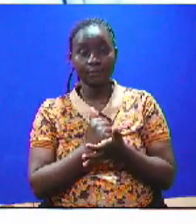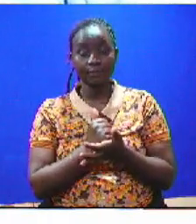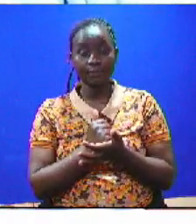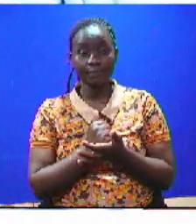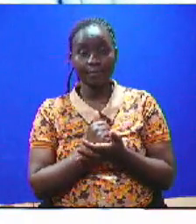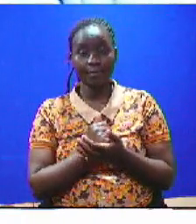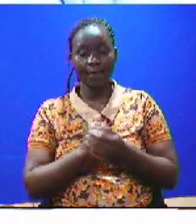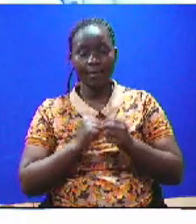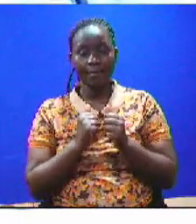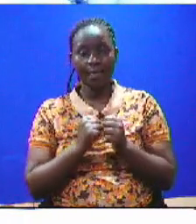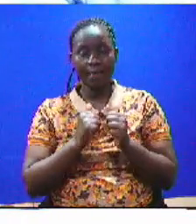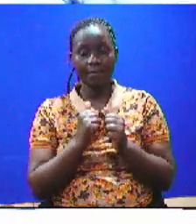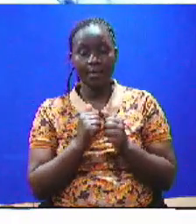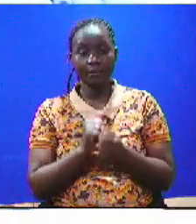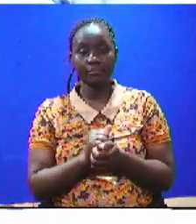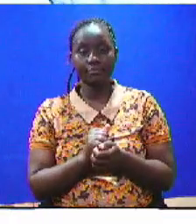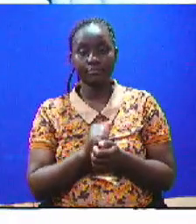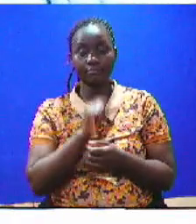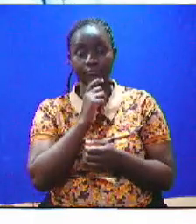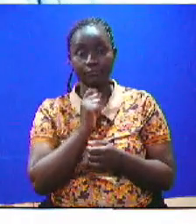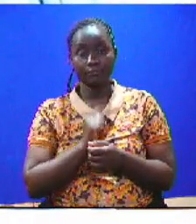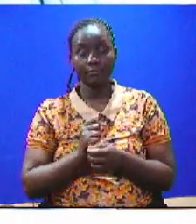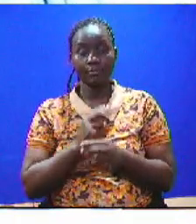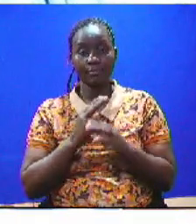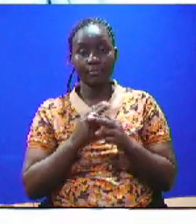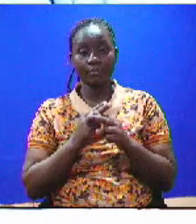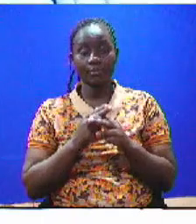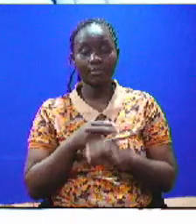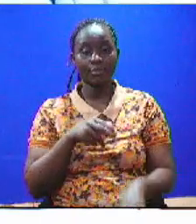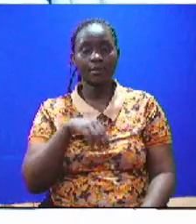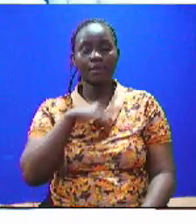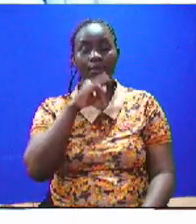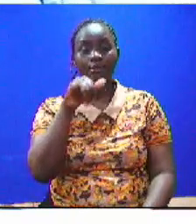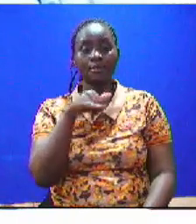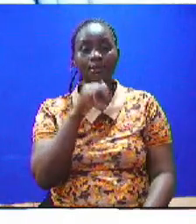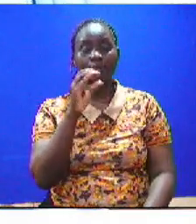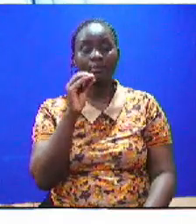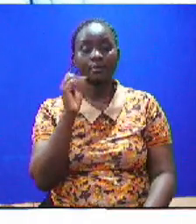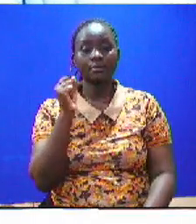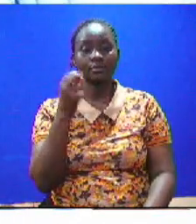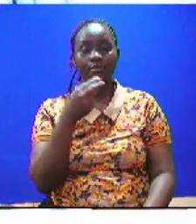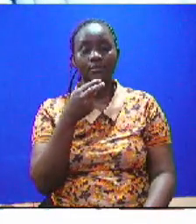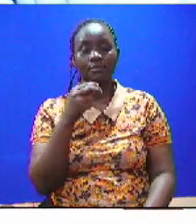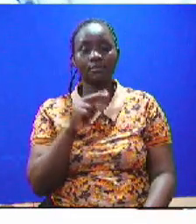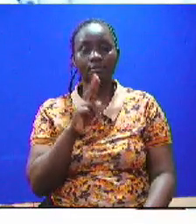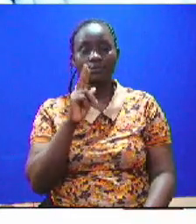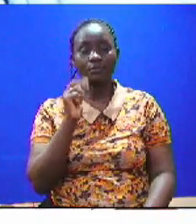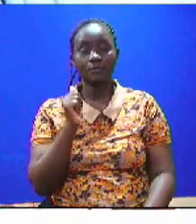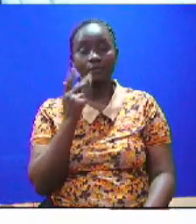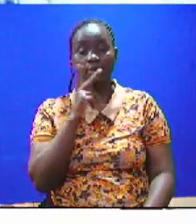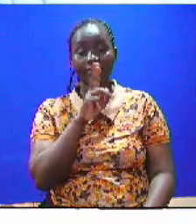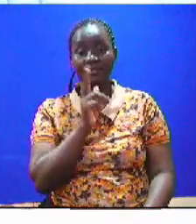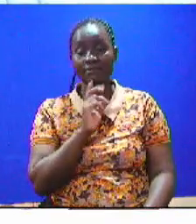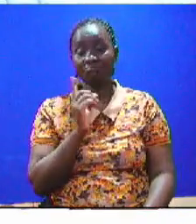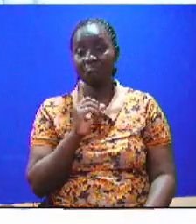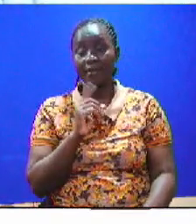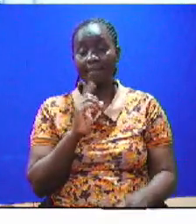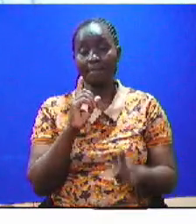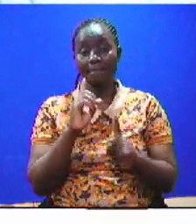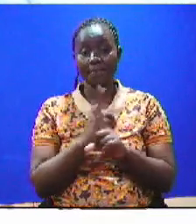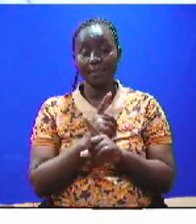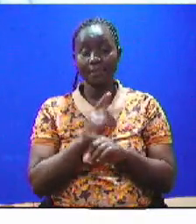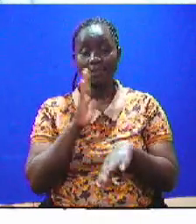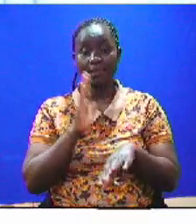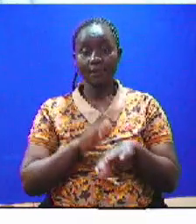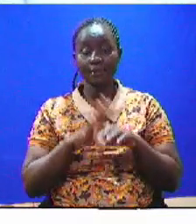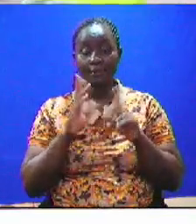kire karo ngiringa mwako kunga chuso nyarenji Amakora ari umuntu ina nakomara kino umuntu umuyo gakare. Kandi ngatege ndagara